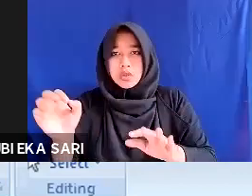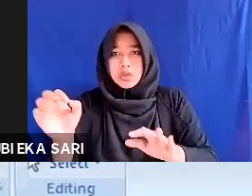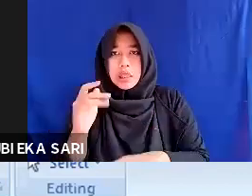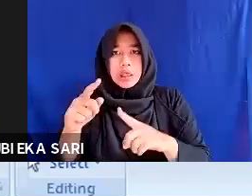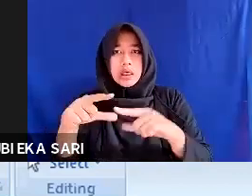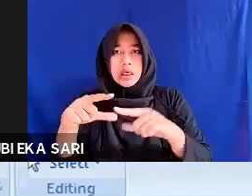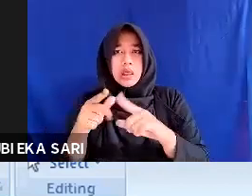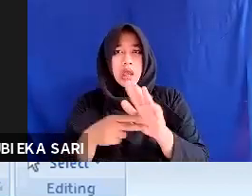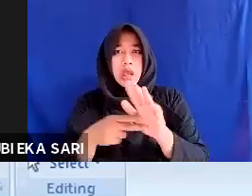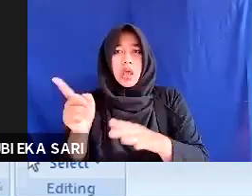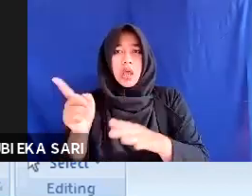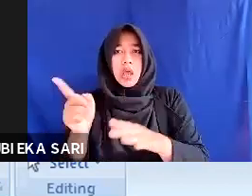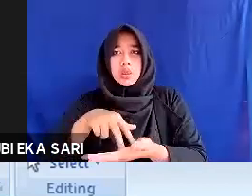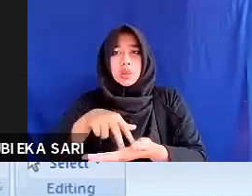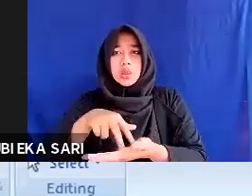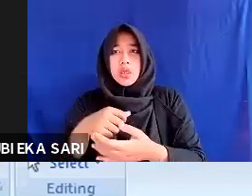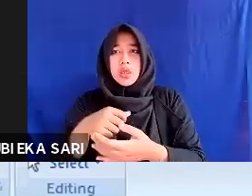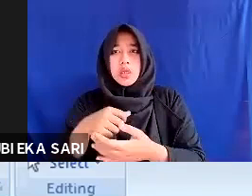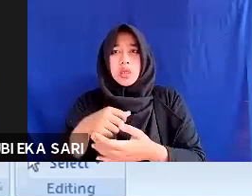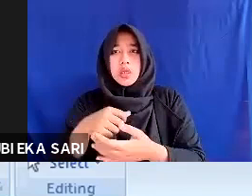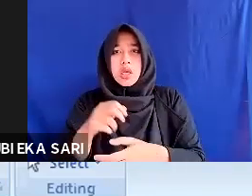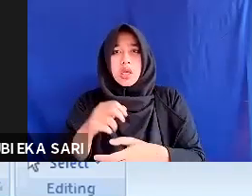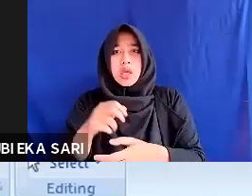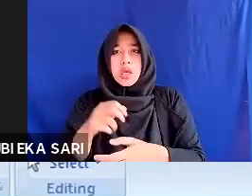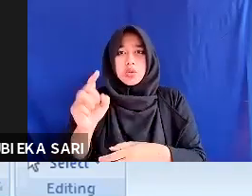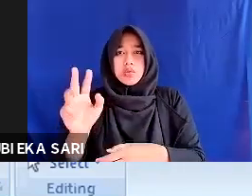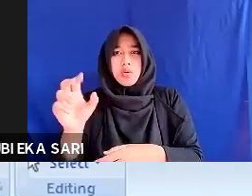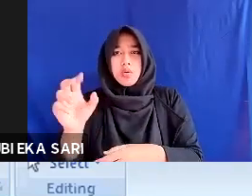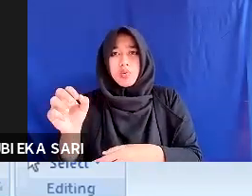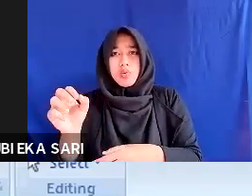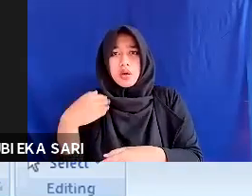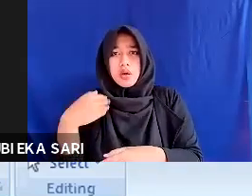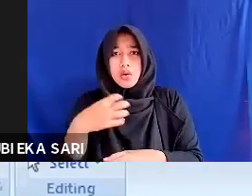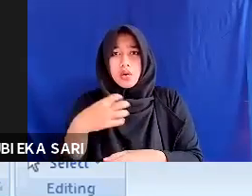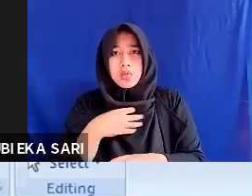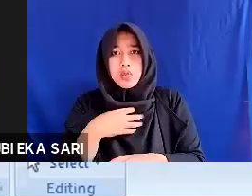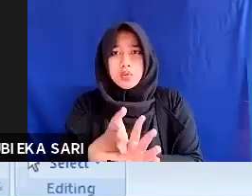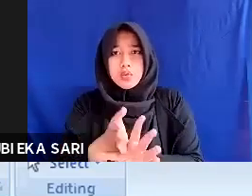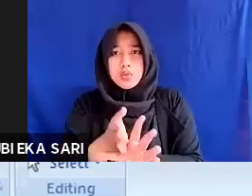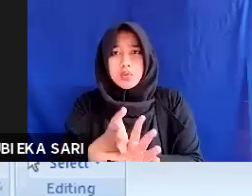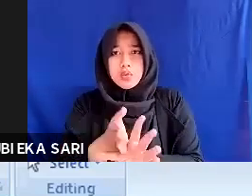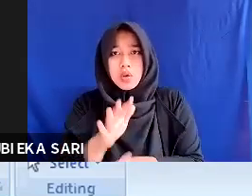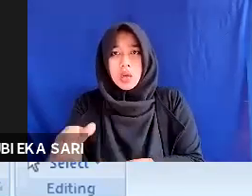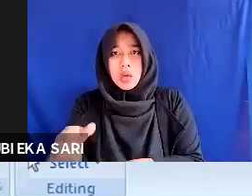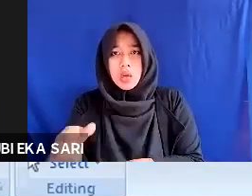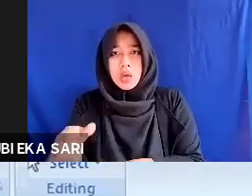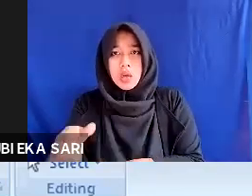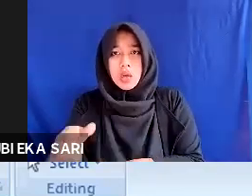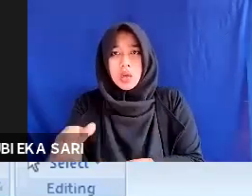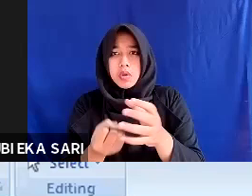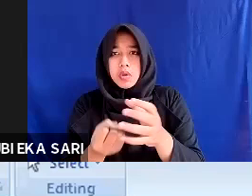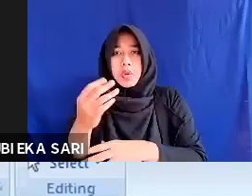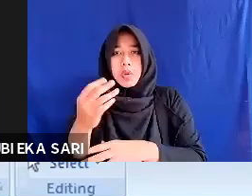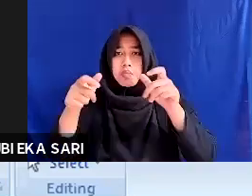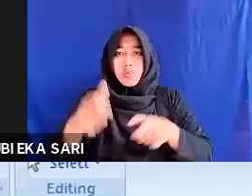1920 ada konsep resilient dalam psikologi anak, perkembangan manusia. Hari ini sejak tahun 1980-an ketika kita mengenal